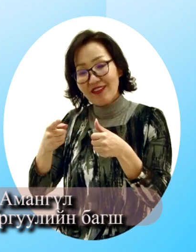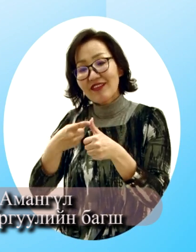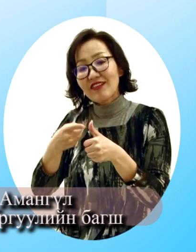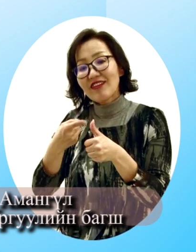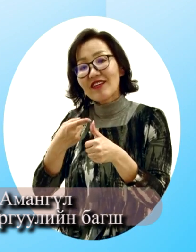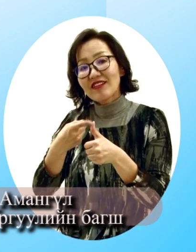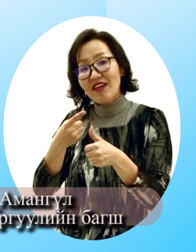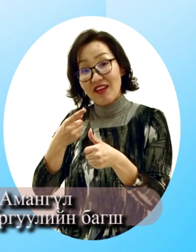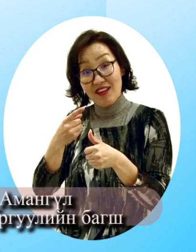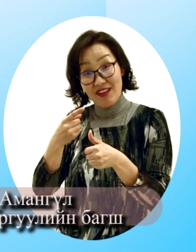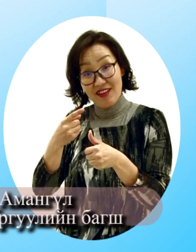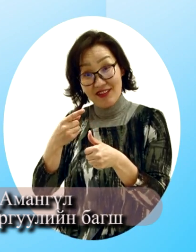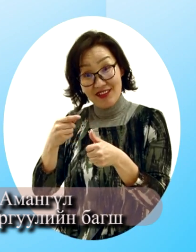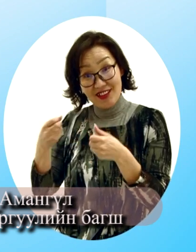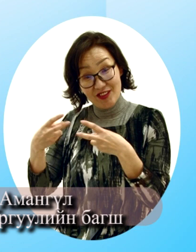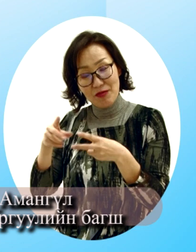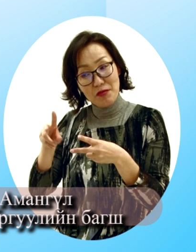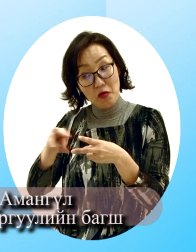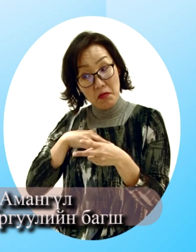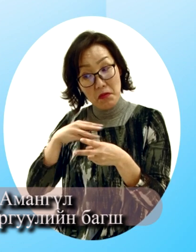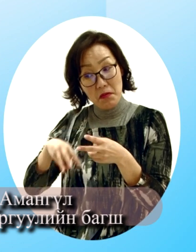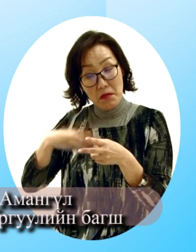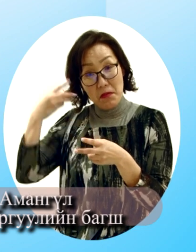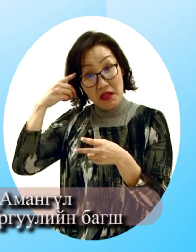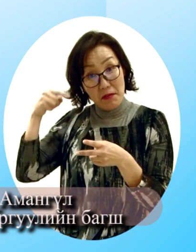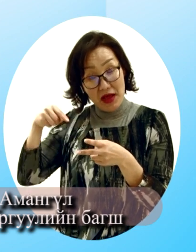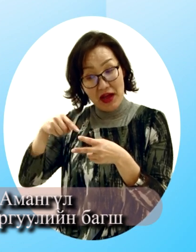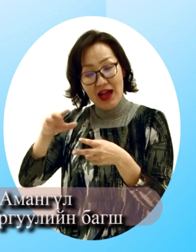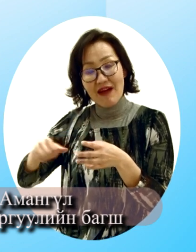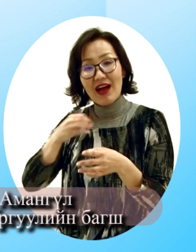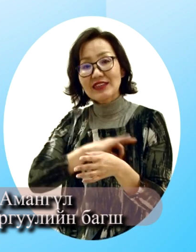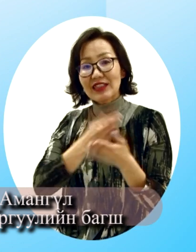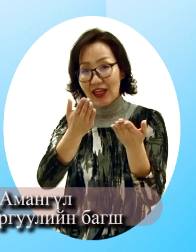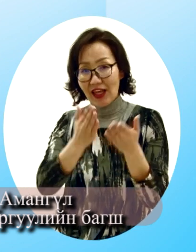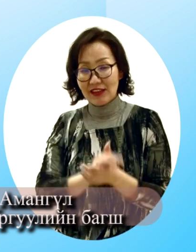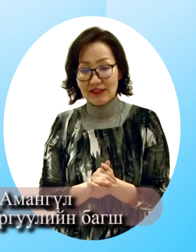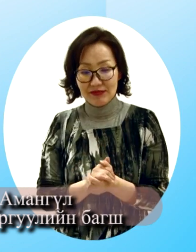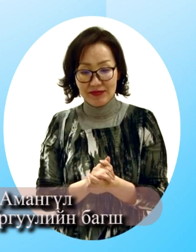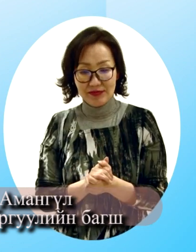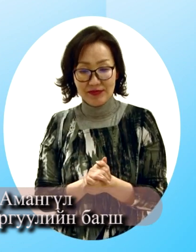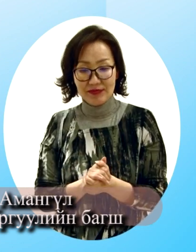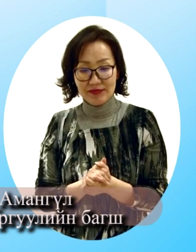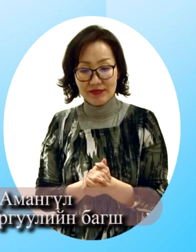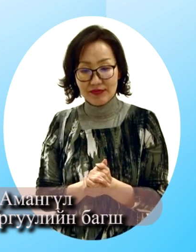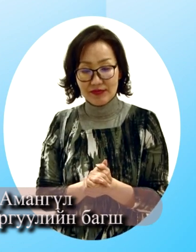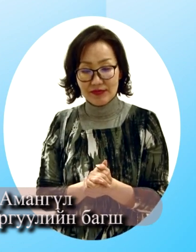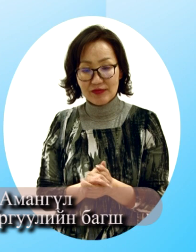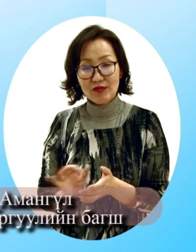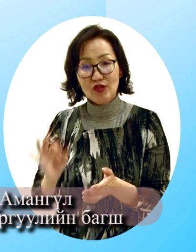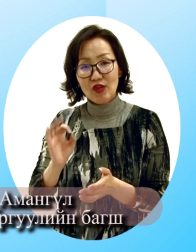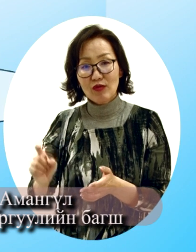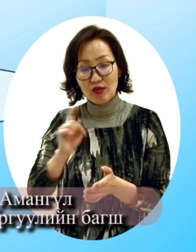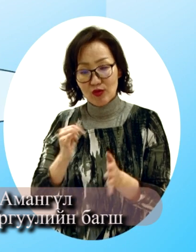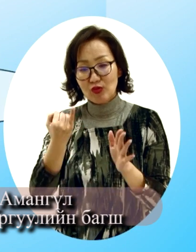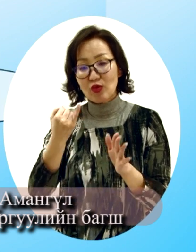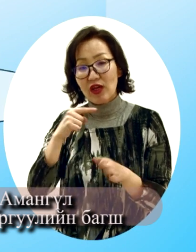Дұрыс жауабы, ке жауабы, 6-дан 5. Бір ұпайдың есебін дұрыс орындаған болсаңдар, 8